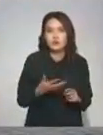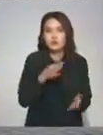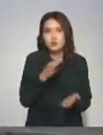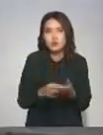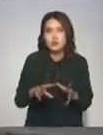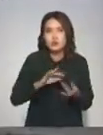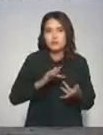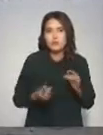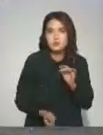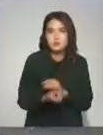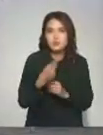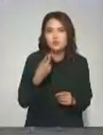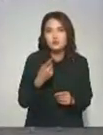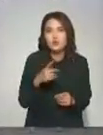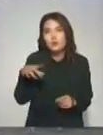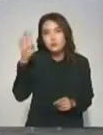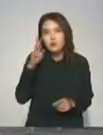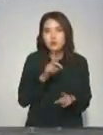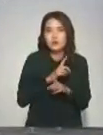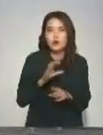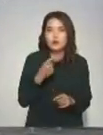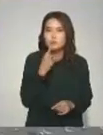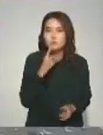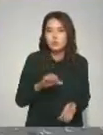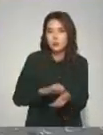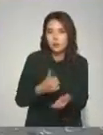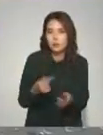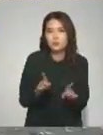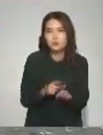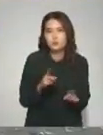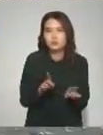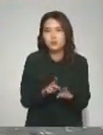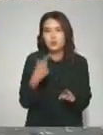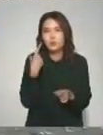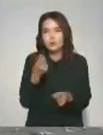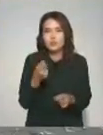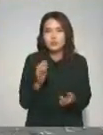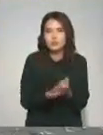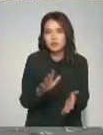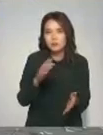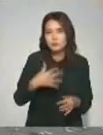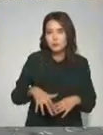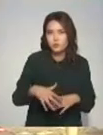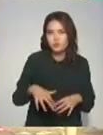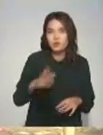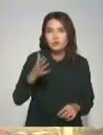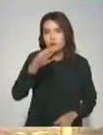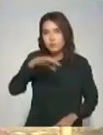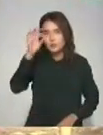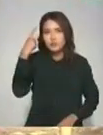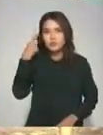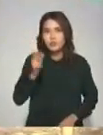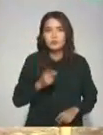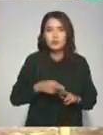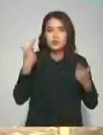в интернете появилась версия, что мальчики скончались от конфет с наркотиками, которыми их якобы угостил незнакомец на улице. В полиции сообщили,